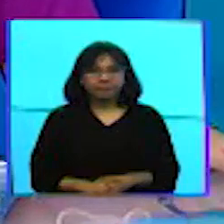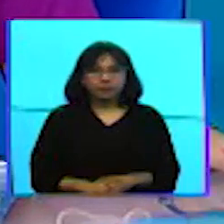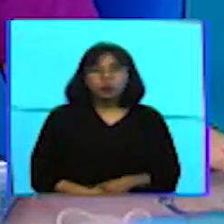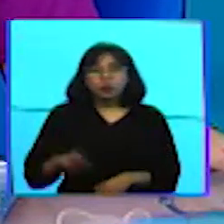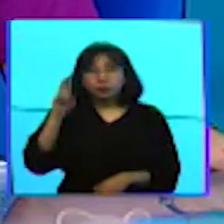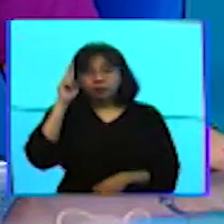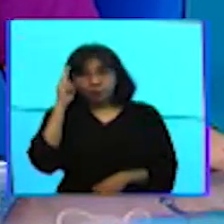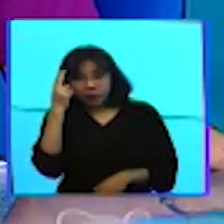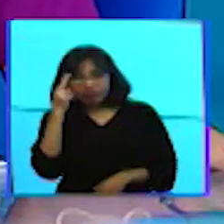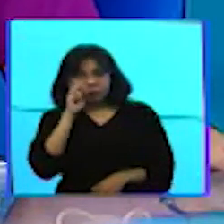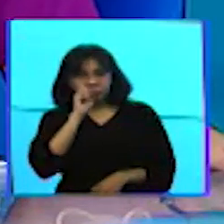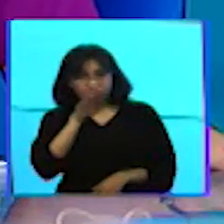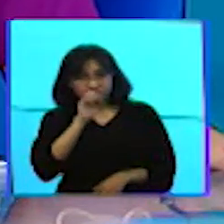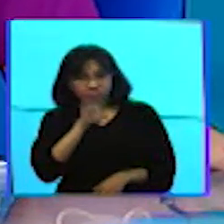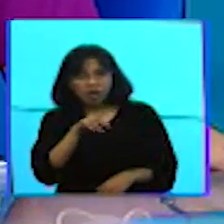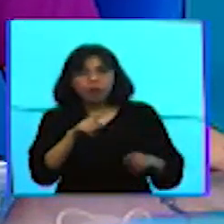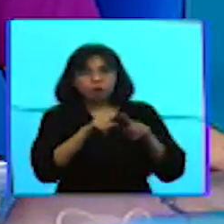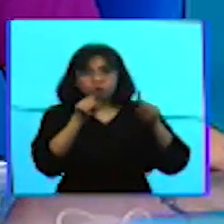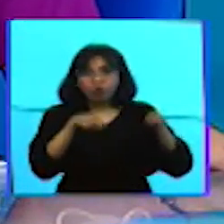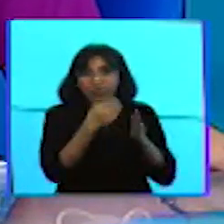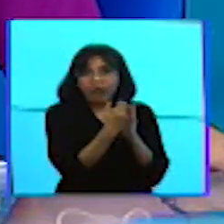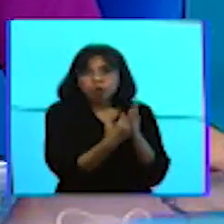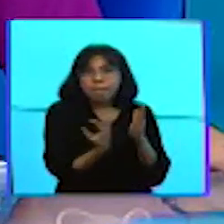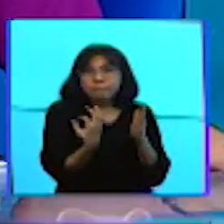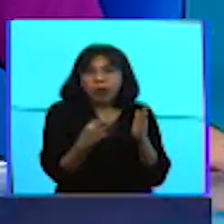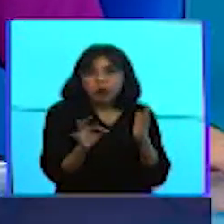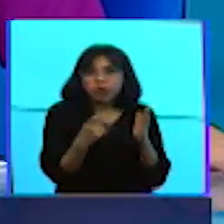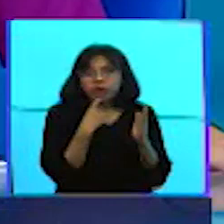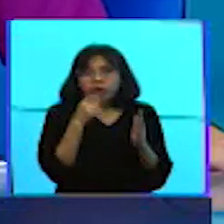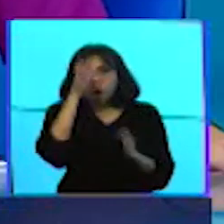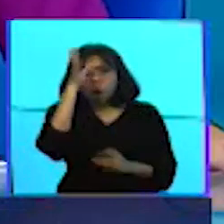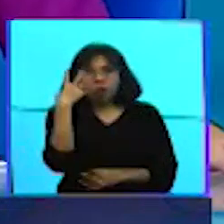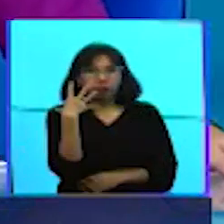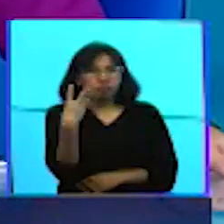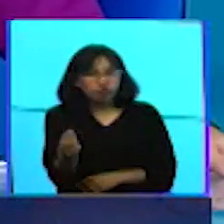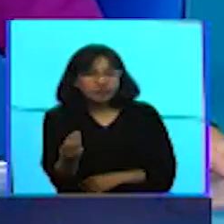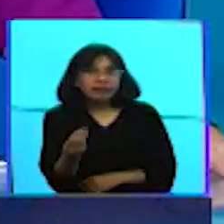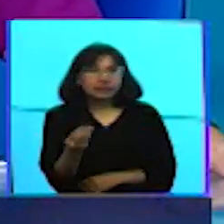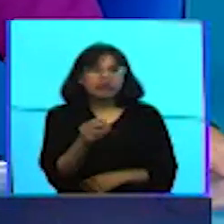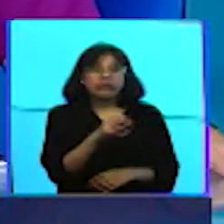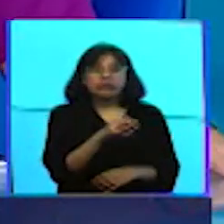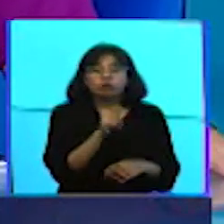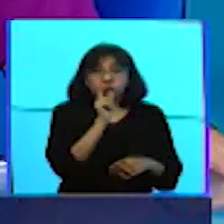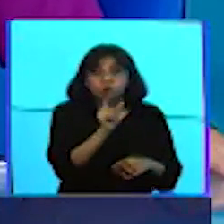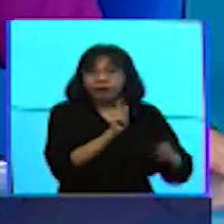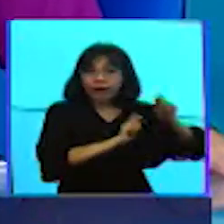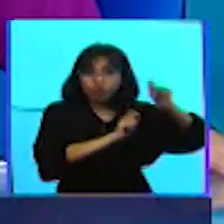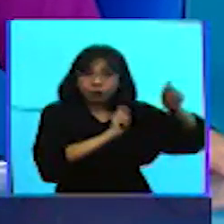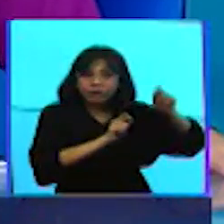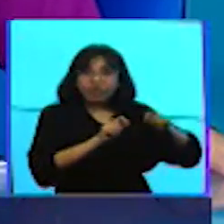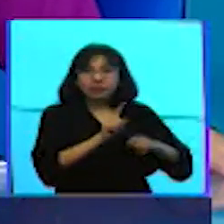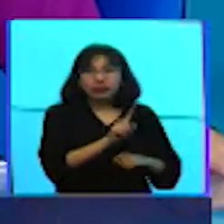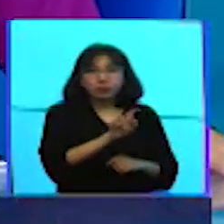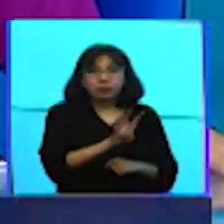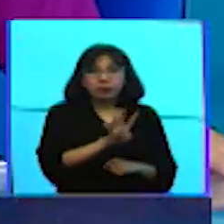Mirsa, pemerintah melalui Satgas COVID-19 mengeluarkan adendum tentang peniadaan mudik Hari Raya Idul Fitri 1442 Hijriah yang